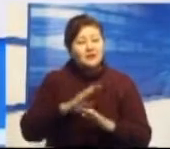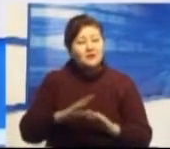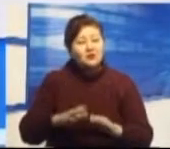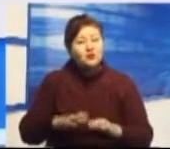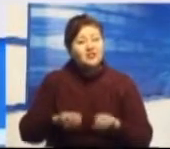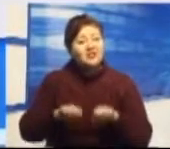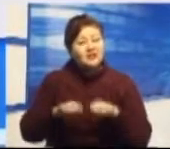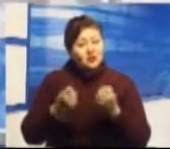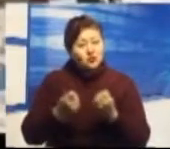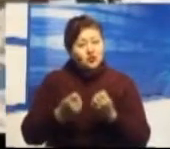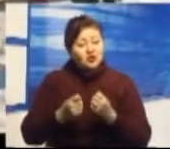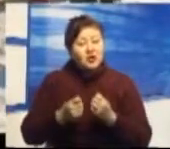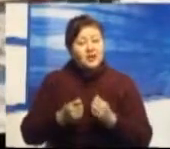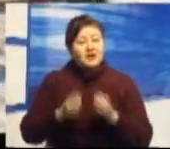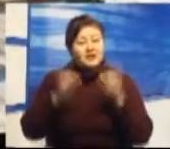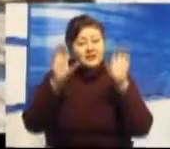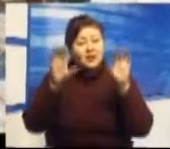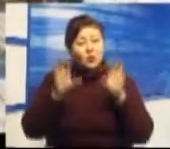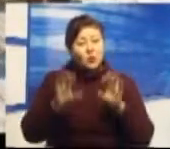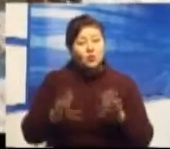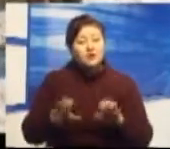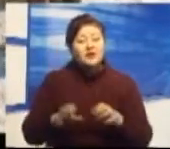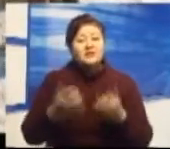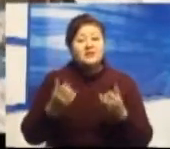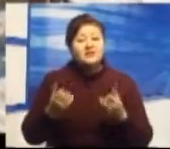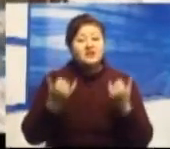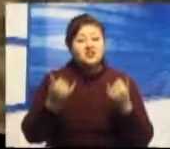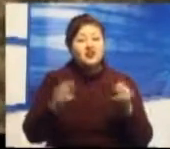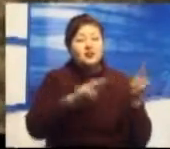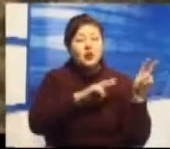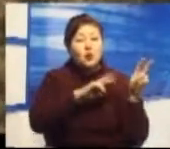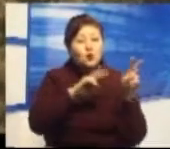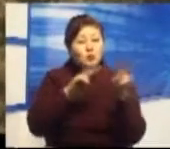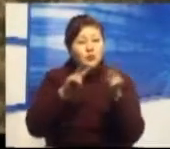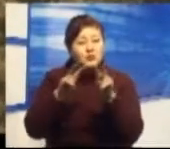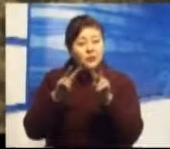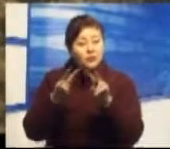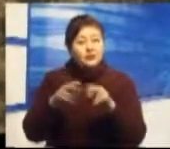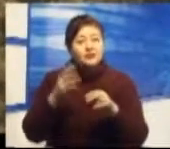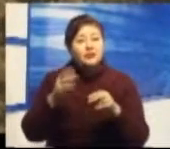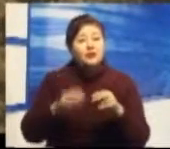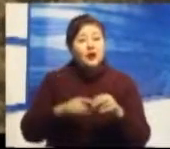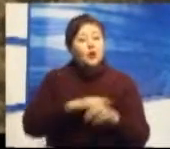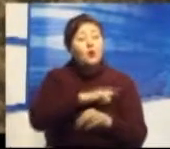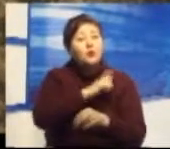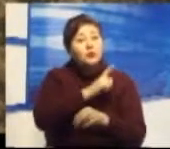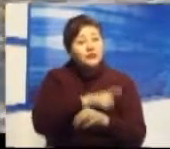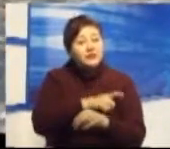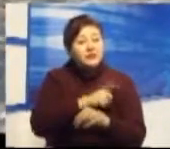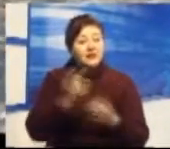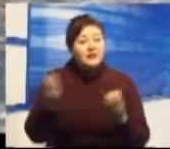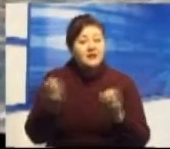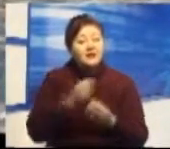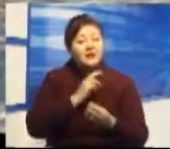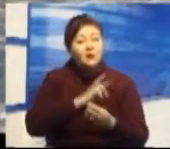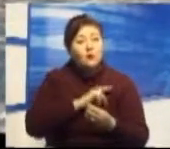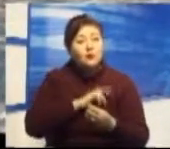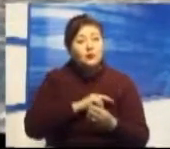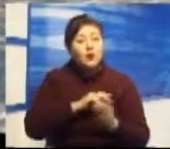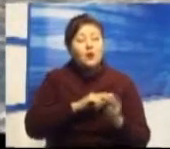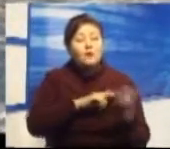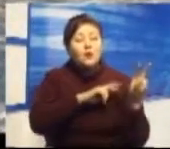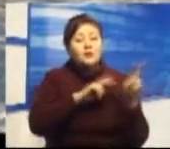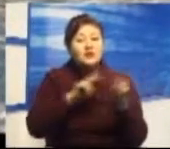орманы мемлекеттік резерваты орман шаруашылығын бақылауды күшейтті. Жасыл желекті қалыпқа келтіру ұзақ уақыт пен қажырлы еңбекті қажет етеді